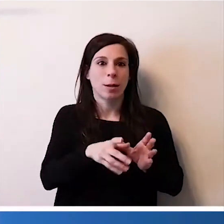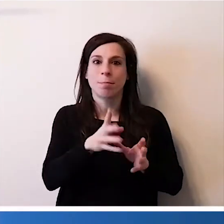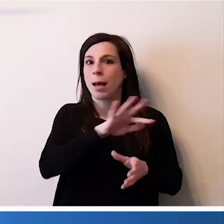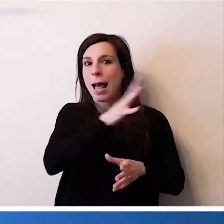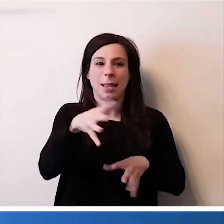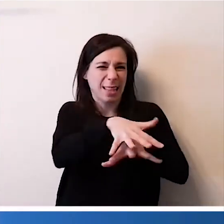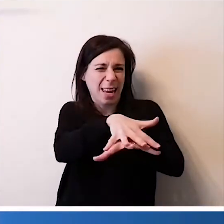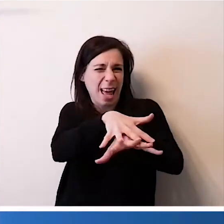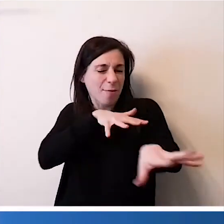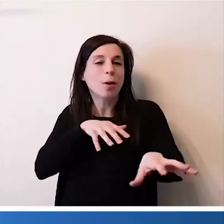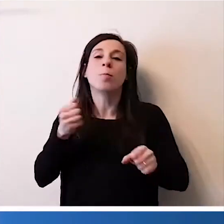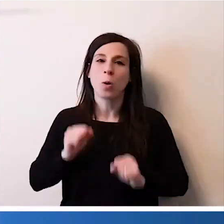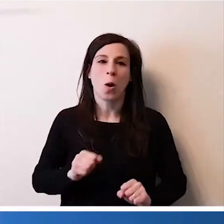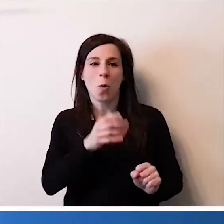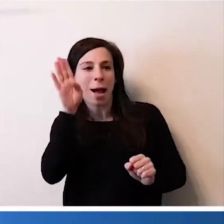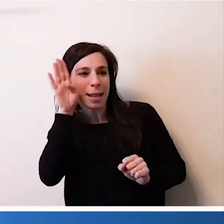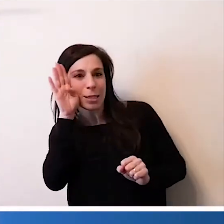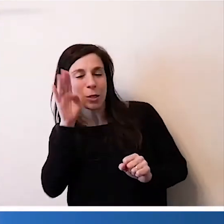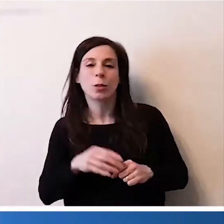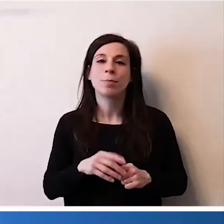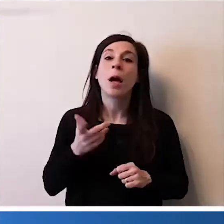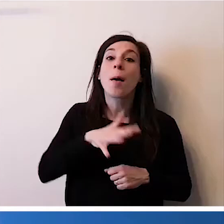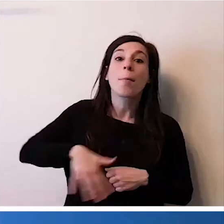E poi quando si arriva in piazza,